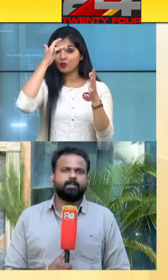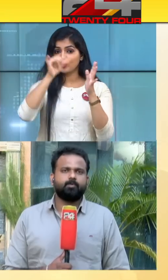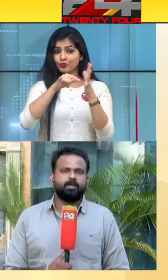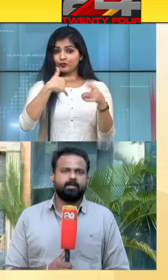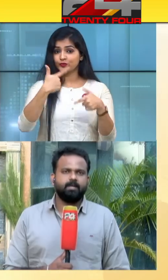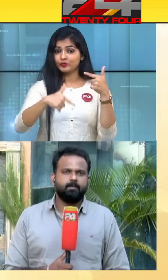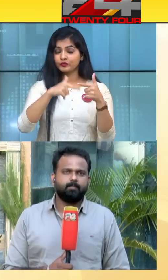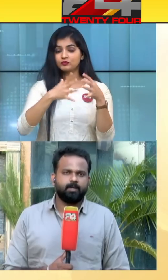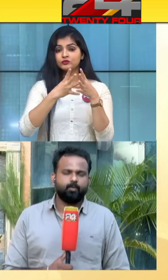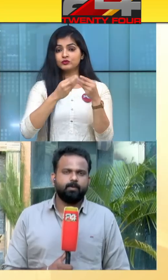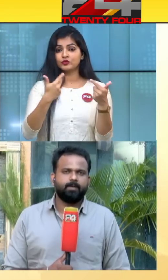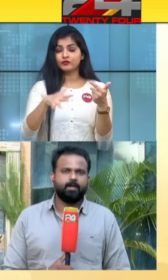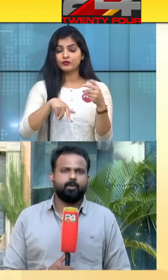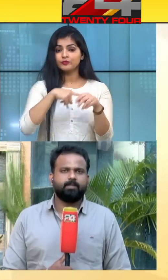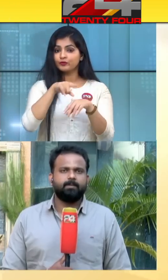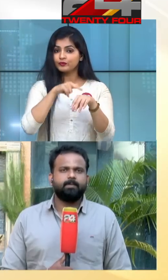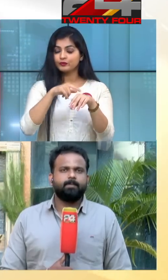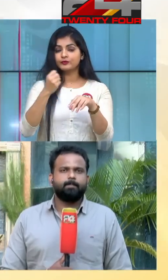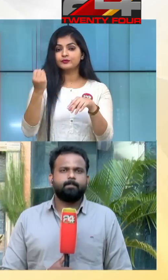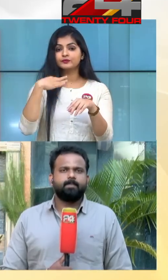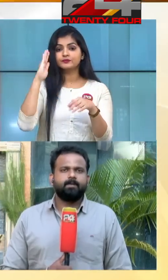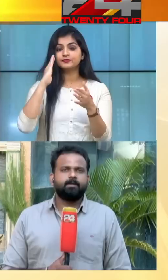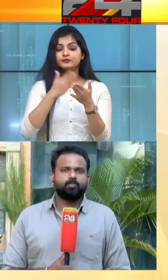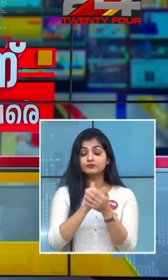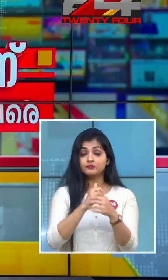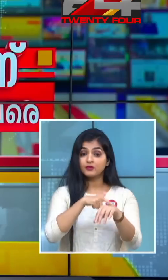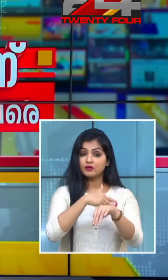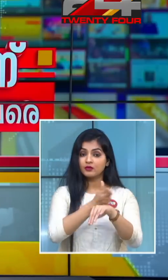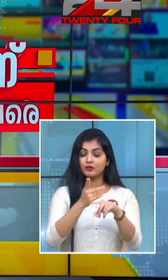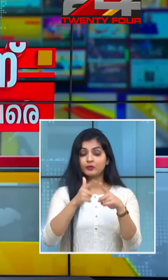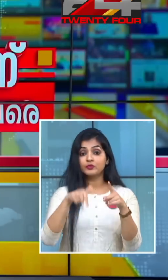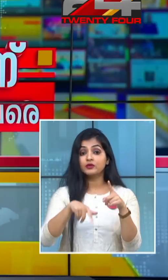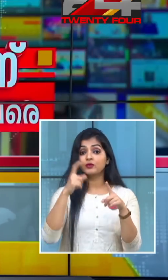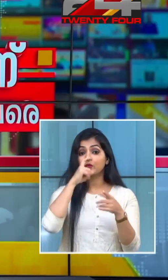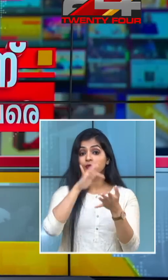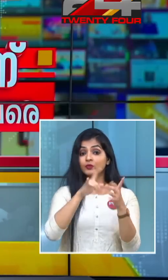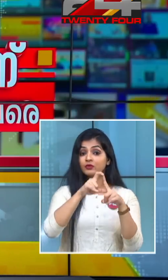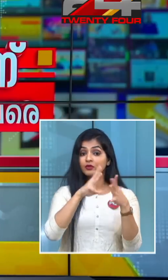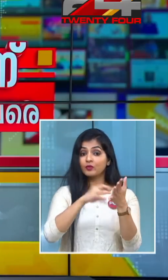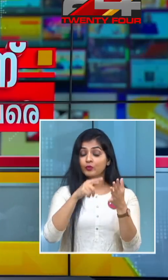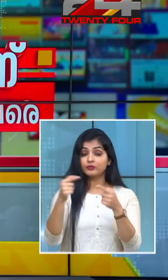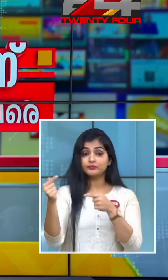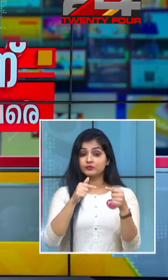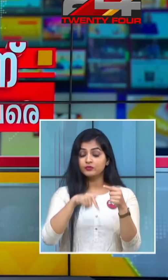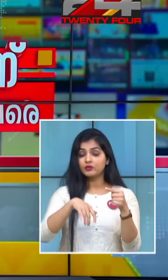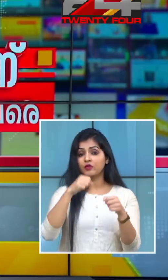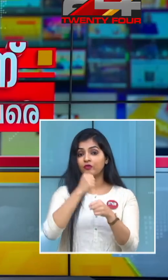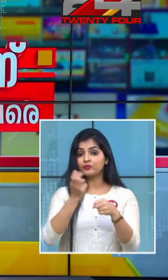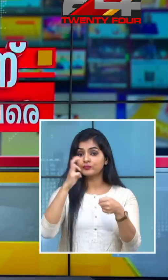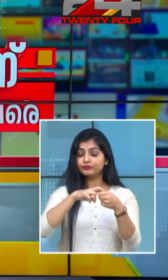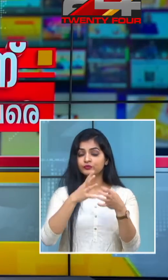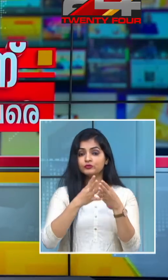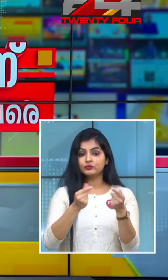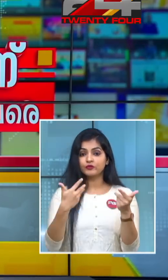കണ്ടിരിക്കുന്നു എന്നതാണ് നമുക്ക് ഈ മണിക്കൂറിൽ പറയാനുള്ളത്. വൈകിയെങ്കിലും കോഴിക്കോട്ടെ DMOമാരുടെ കസേരക്കളിക്ക് വിരാമം. സർക്കാർ ഇടപെടലുണ്ടായിരിക്കുന്നു. MG